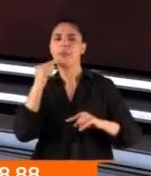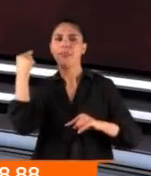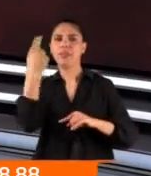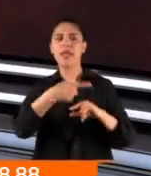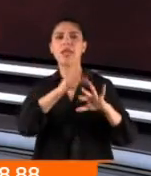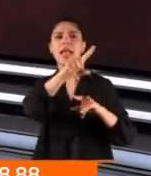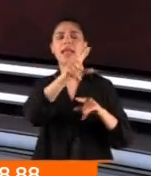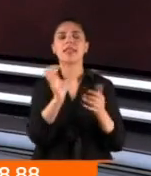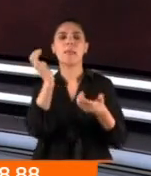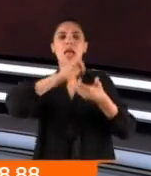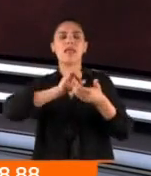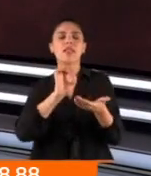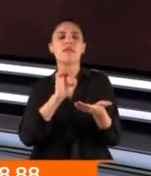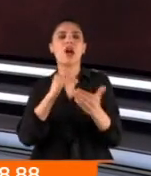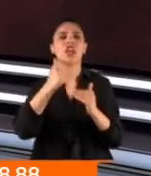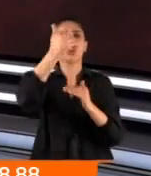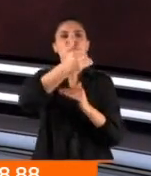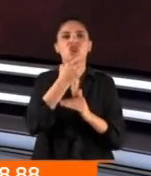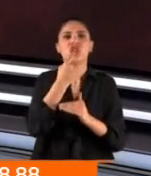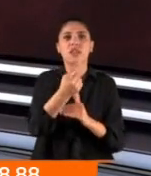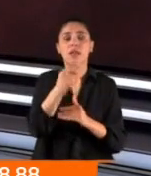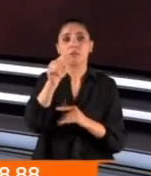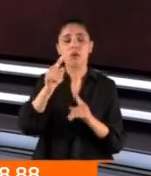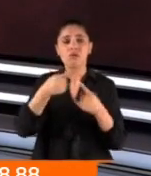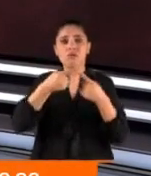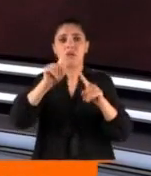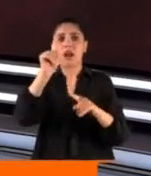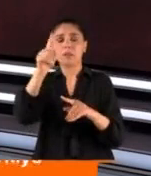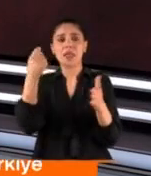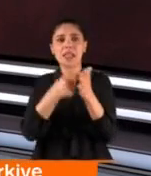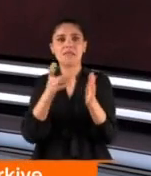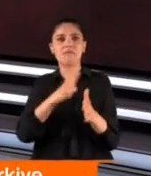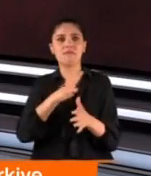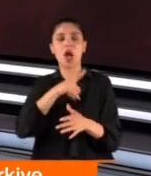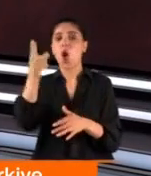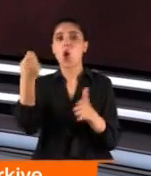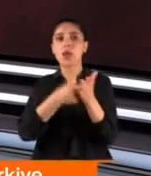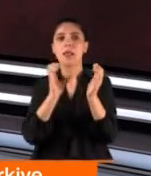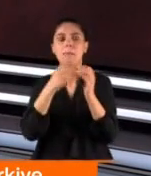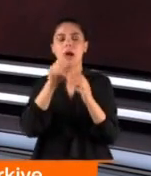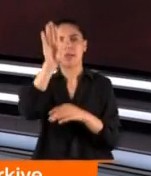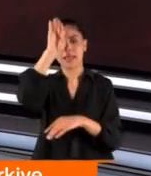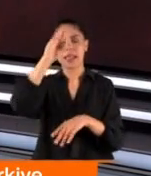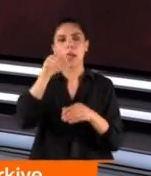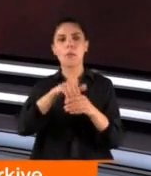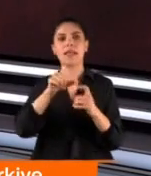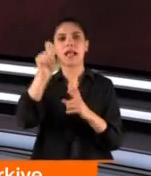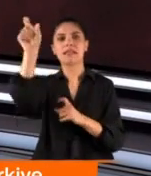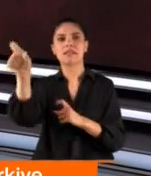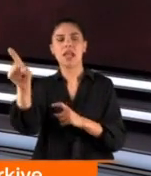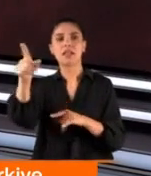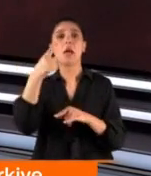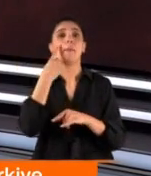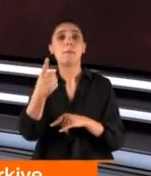ve HDP'yi ittifak dışında gösterdi. Ancak bunun tam aksini söyleyen bir isim var. Üstelik o isim partinin İstanbul milletvekili Sezgin